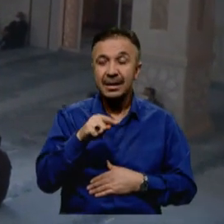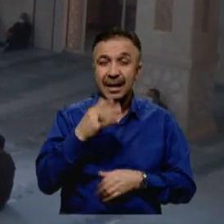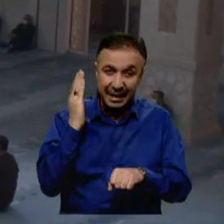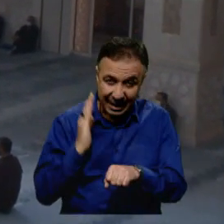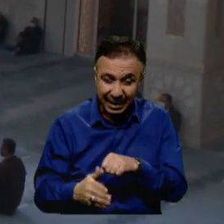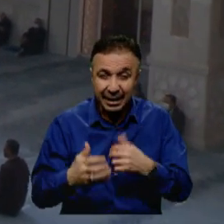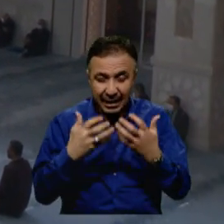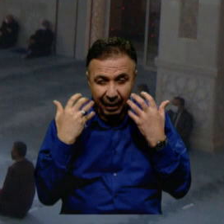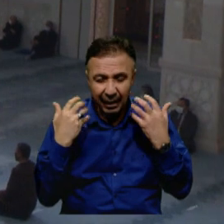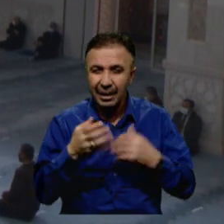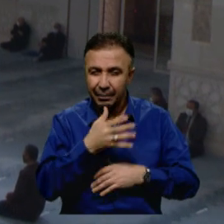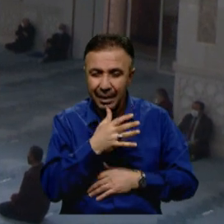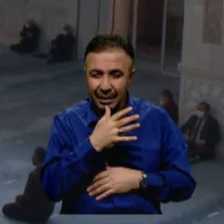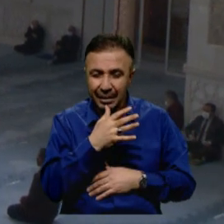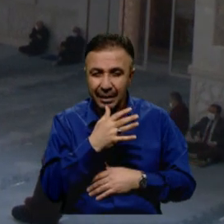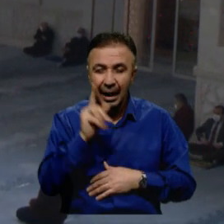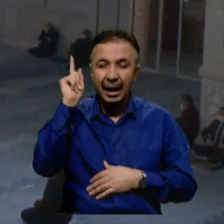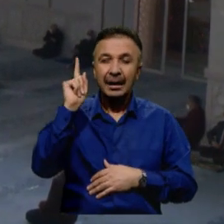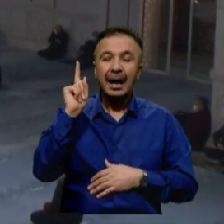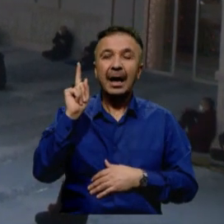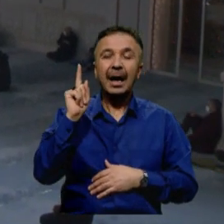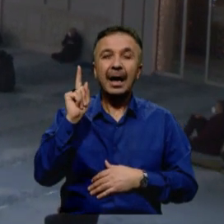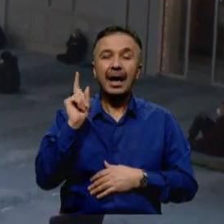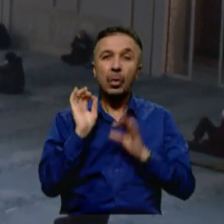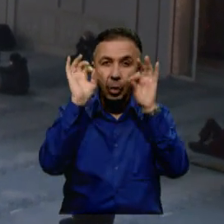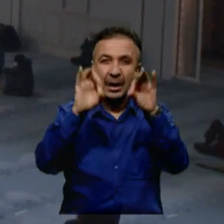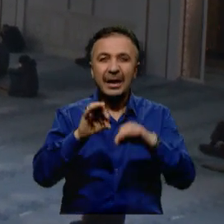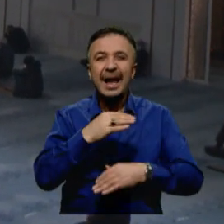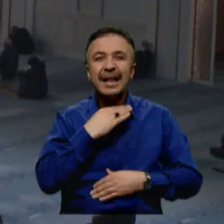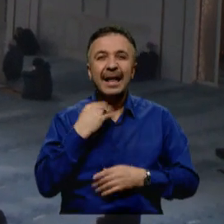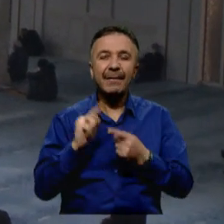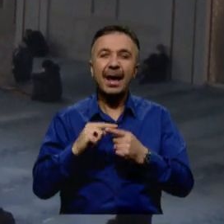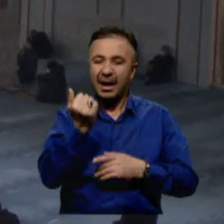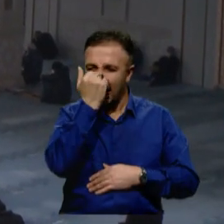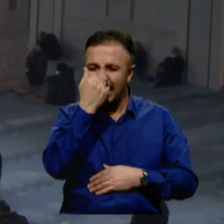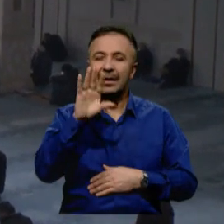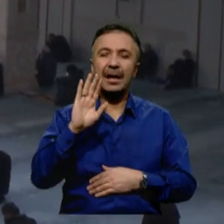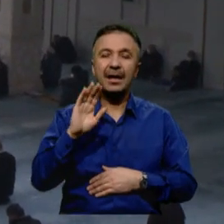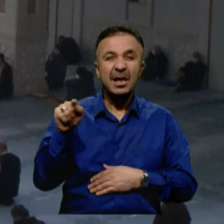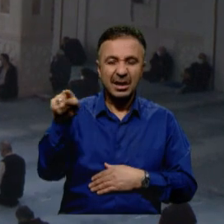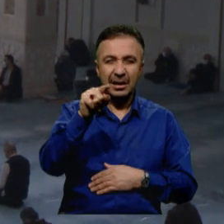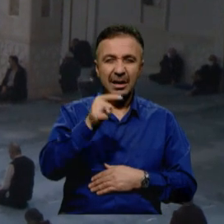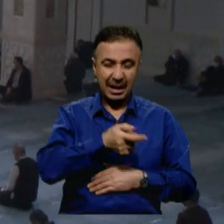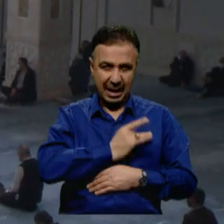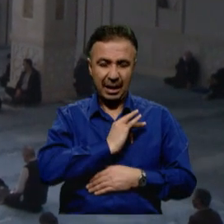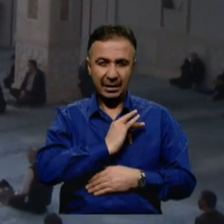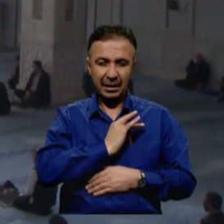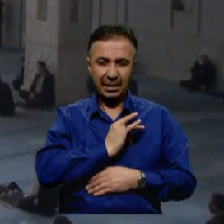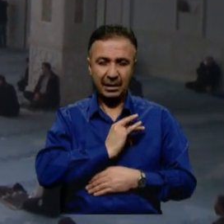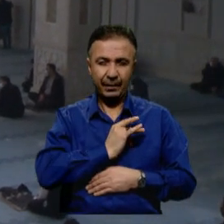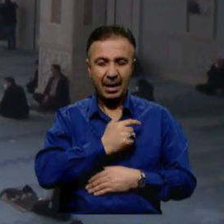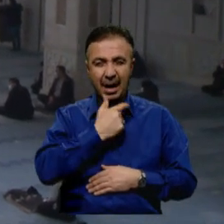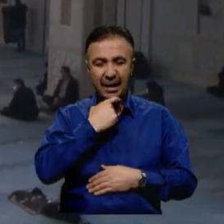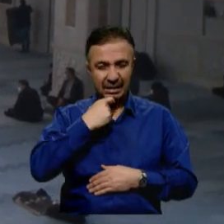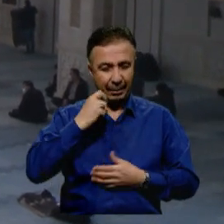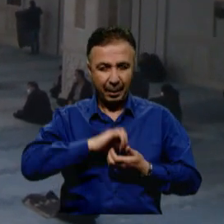ki, Allah'a ulaşan etleri ve kanları değildir. Sizin ihlasınız, samimiyetiniz, takvanızdır. Burada da